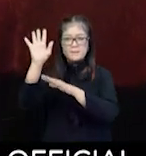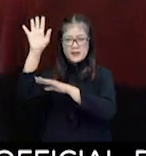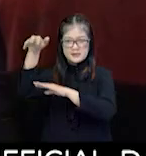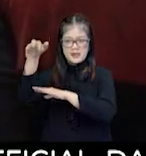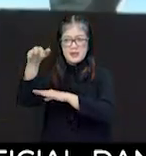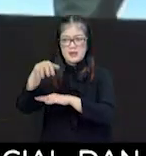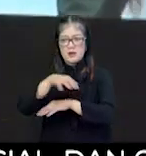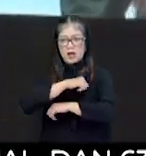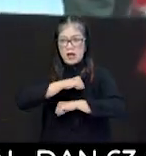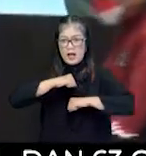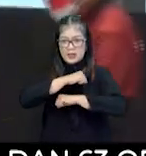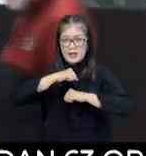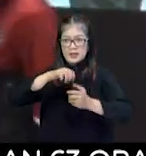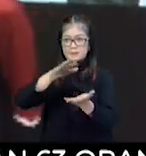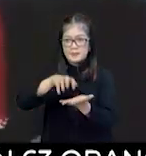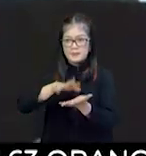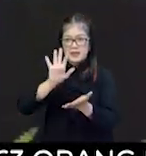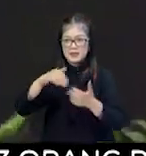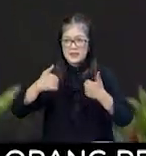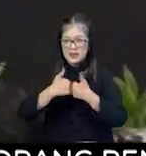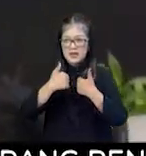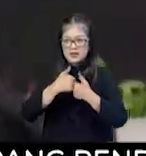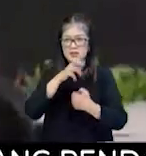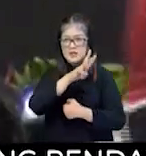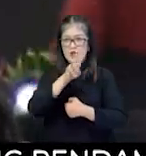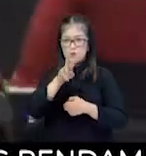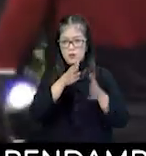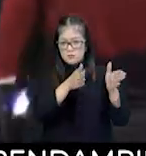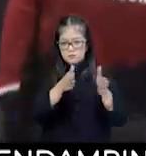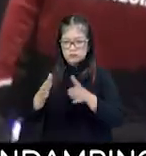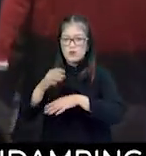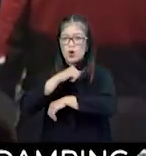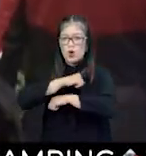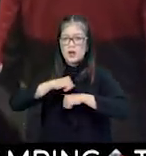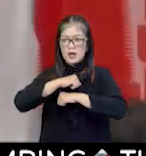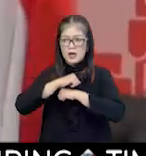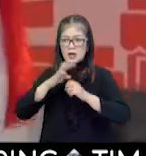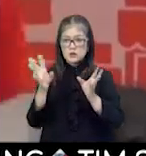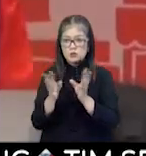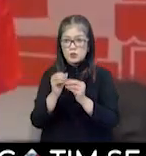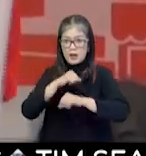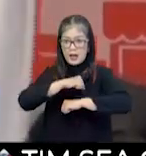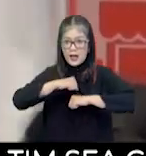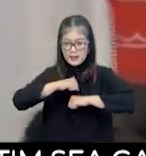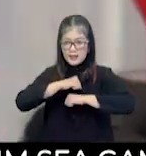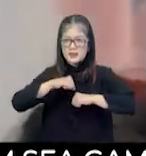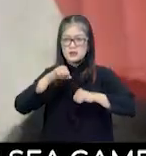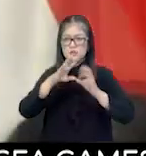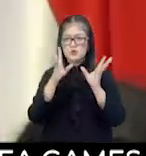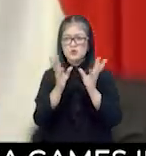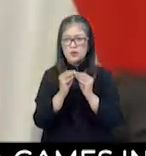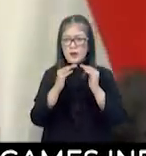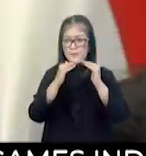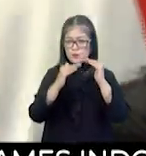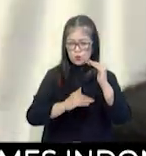yang dikukuhkan akan bertanding di 32 cabang olahraga. Meski jumlah atlet yang diberangkatkan berkurang dari ajang SEA Games sebelumnya